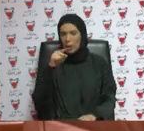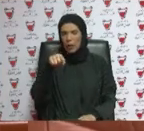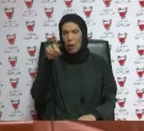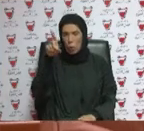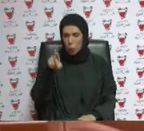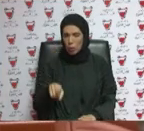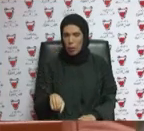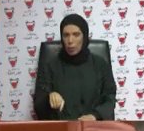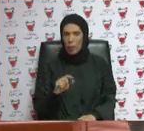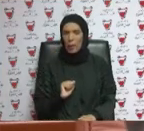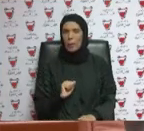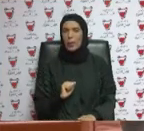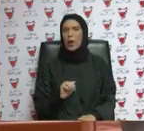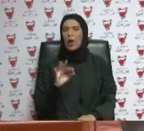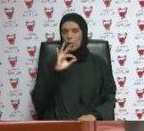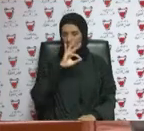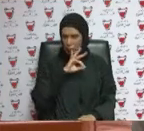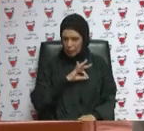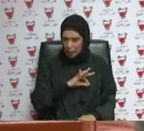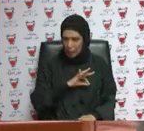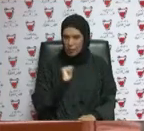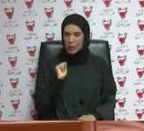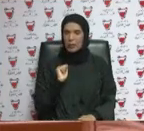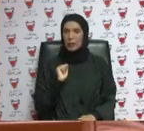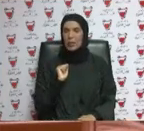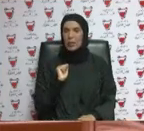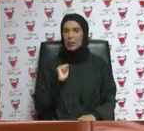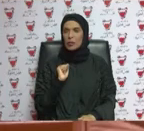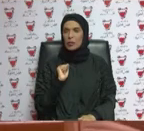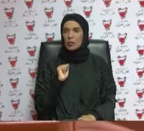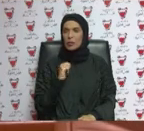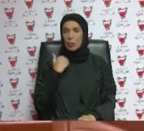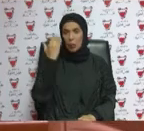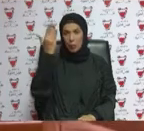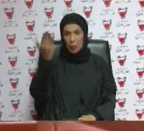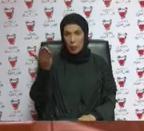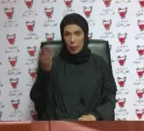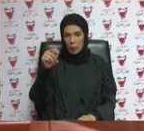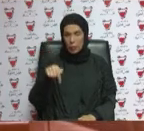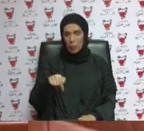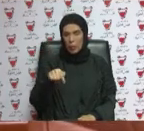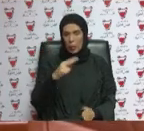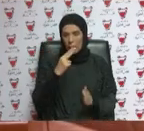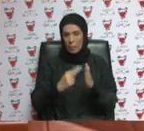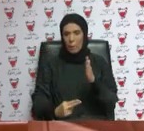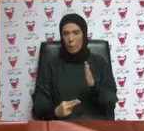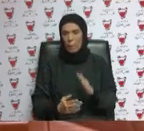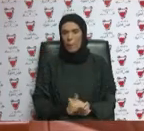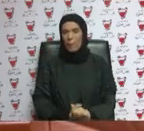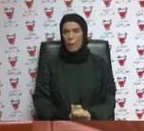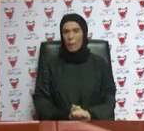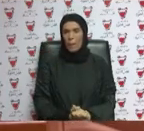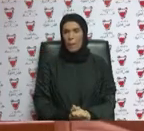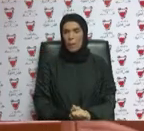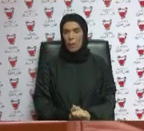احنا فعلا سنستفيد من وراء رؤية جلالته بوجود هذا المرسوم،